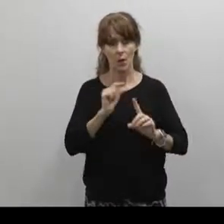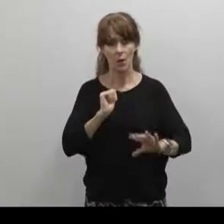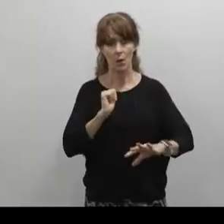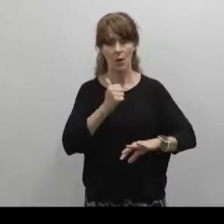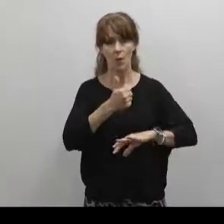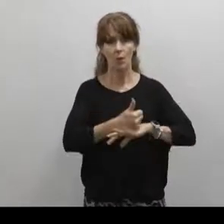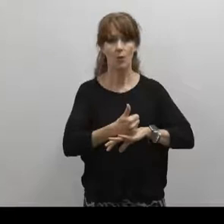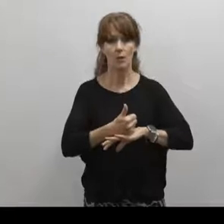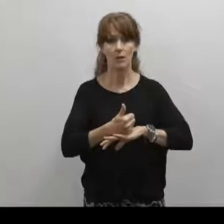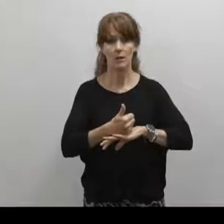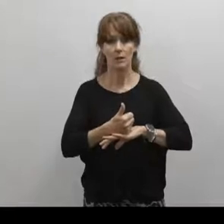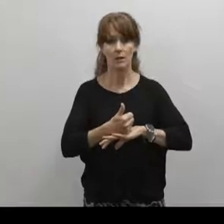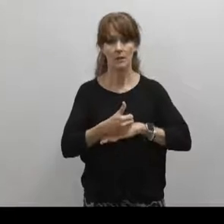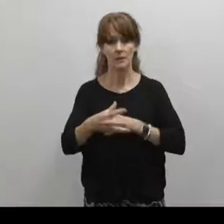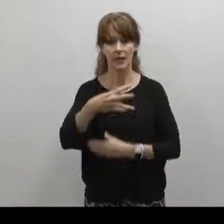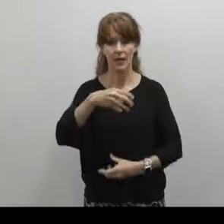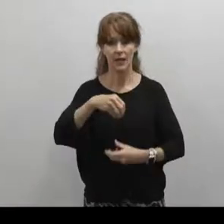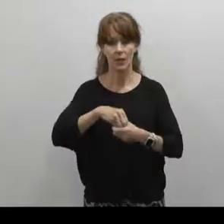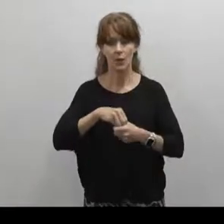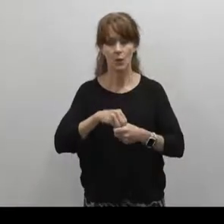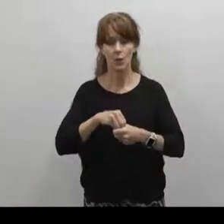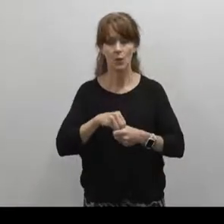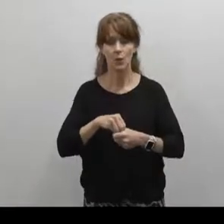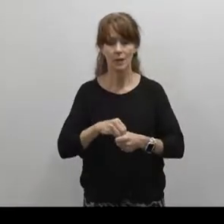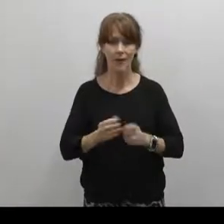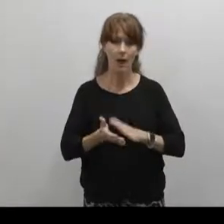chụm ấn chụm này hà